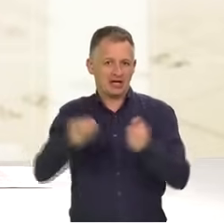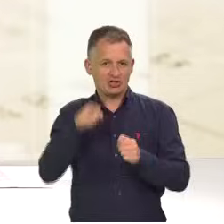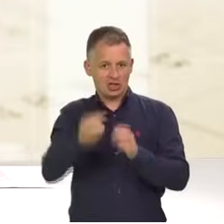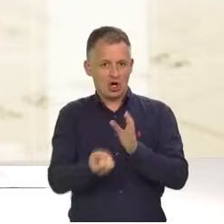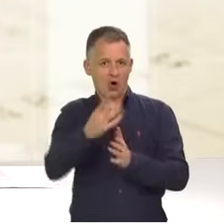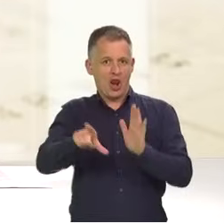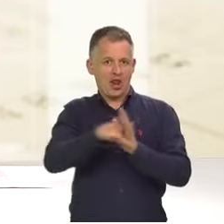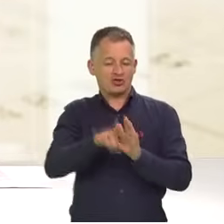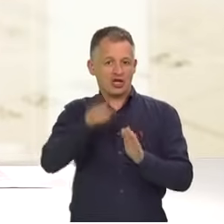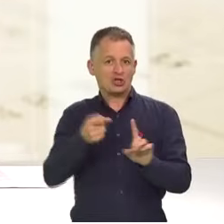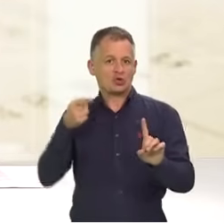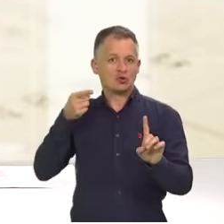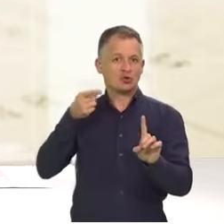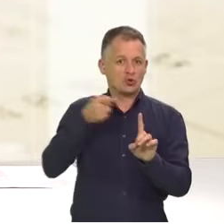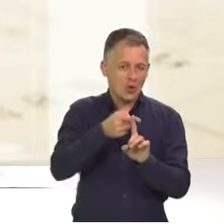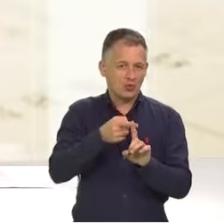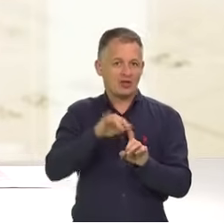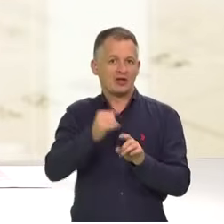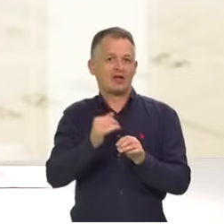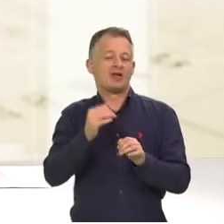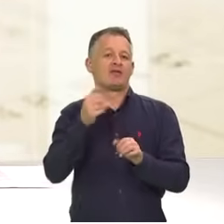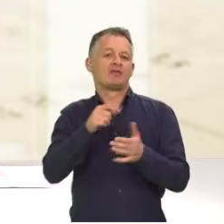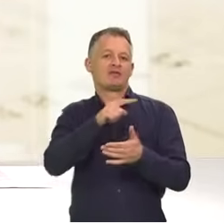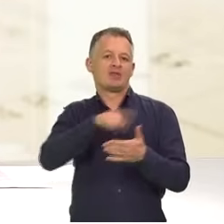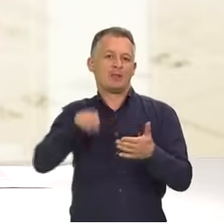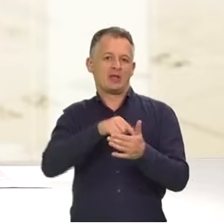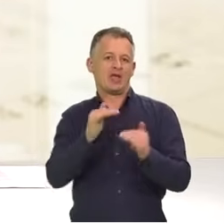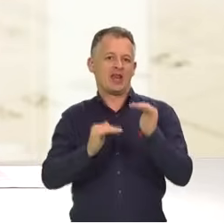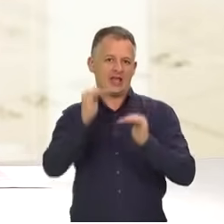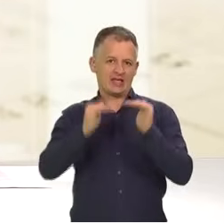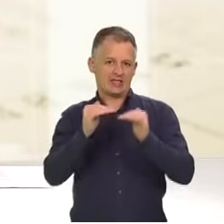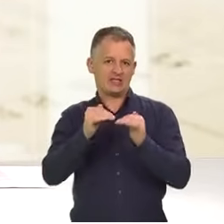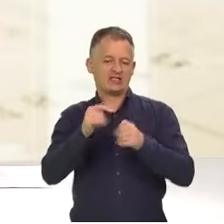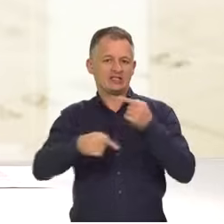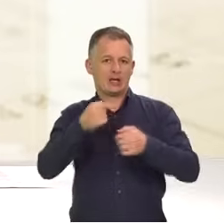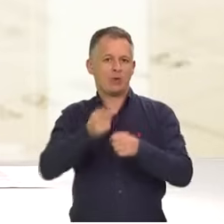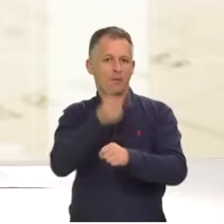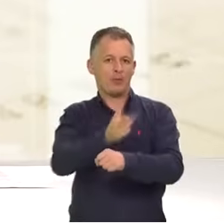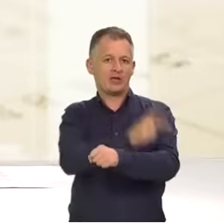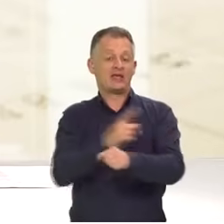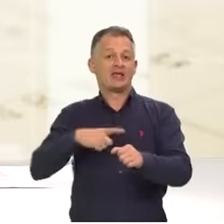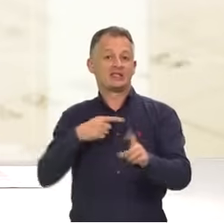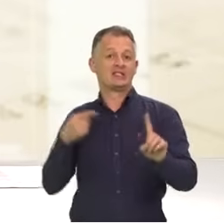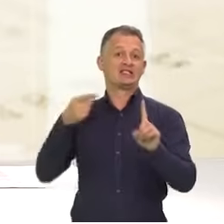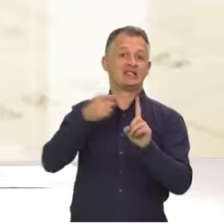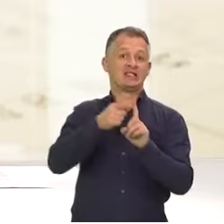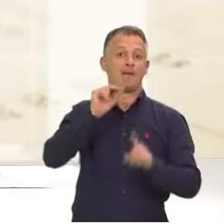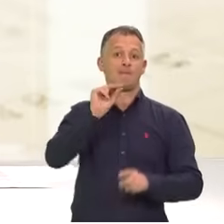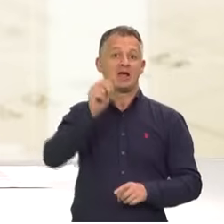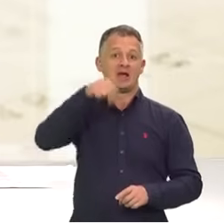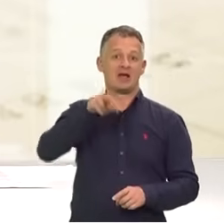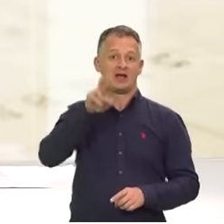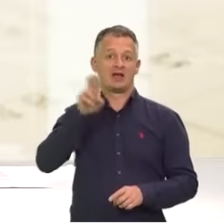Această nouă lege are scopul de a înlătura inechitățile salariale din sistemul public și este jalon în PNRR, deci e foarte